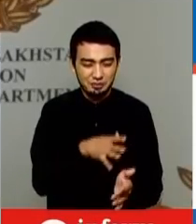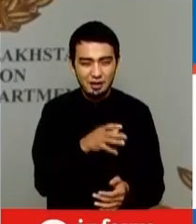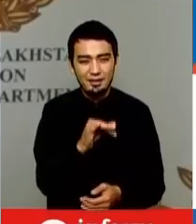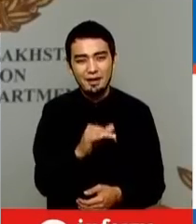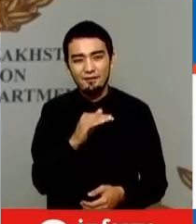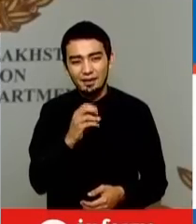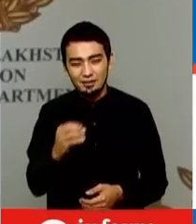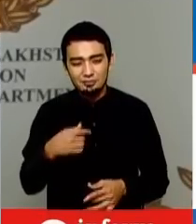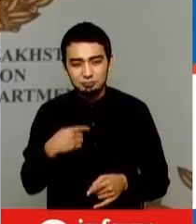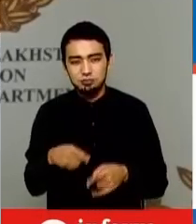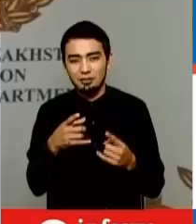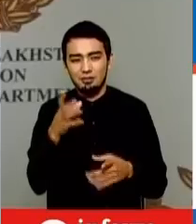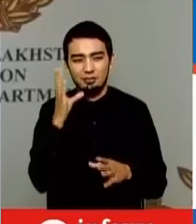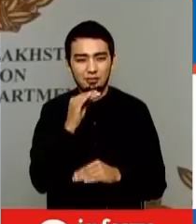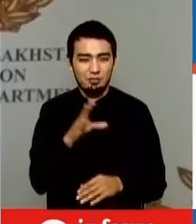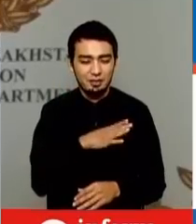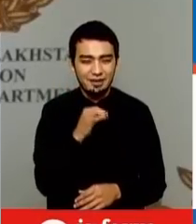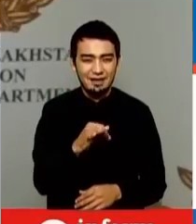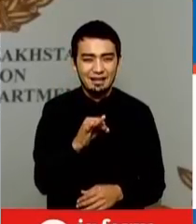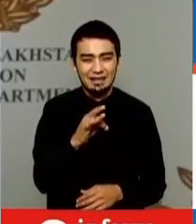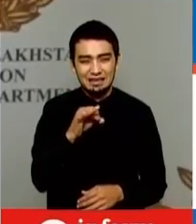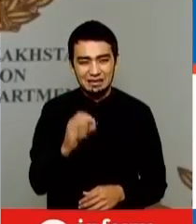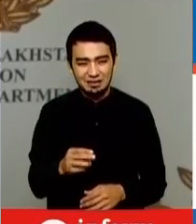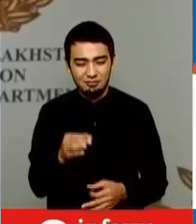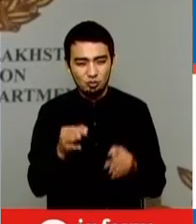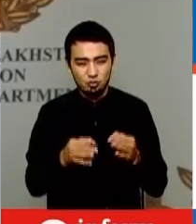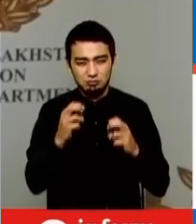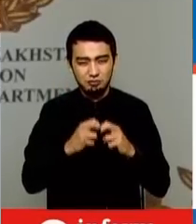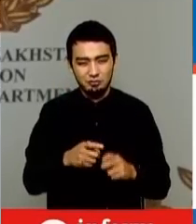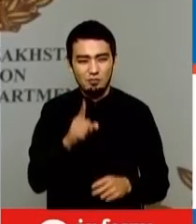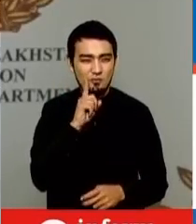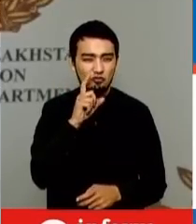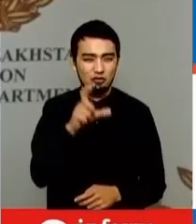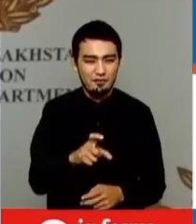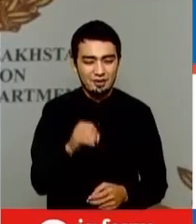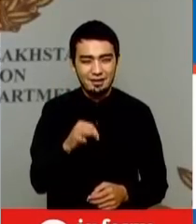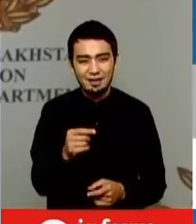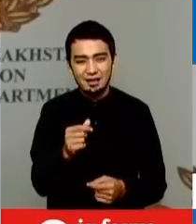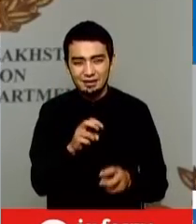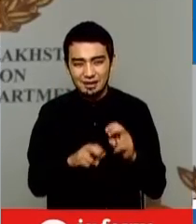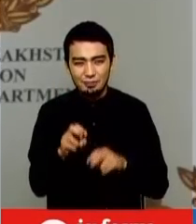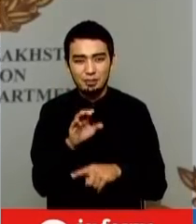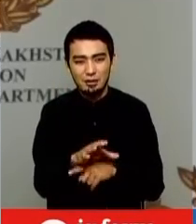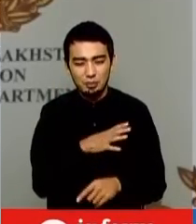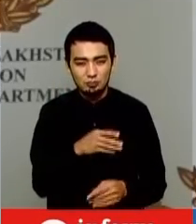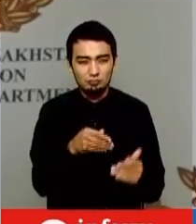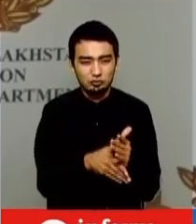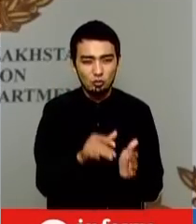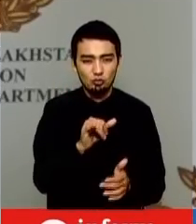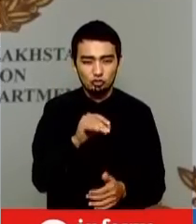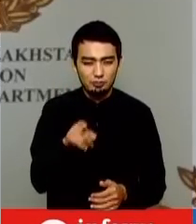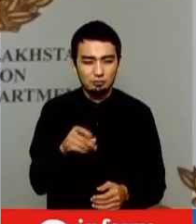финансовое положение не удалось. Впрочем, близкое судебное заседание простимулировало молодого человека на поиск средств, и причиненный ущерб он